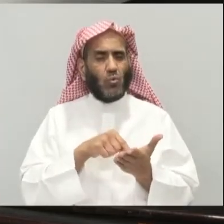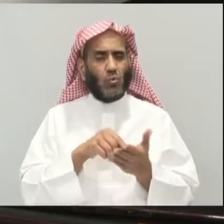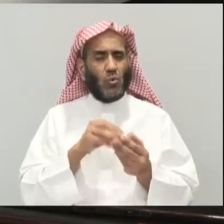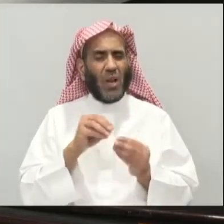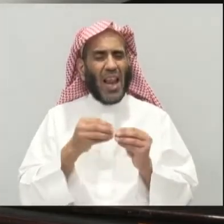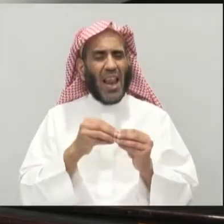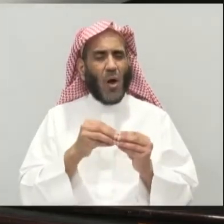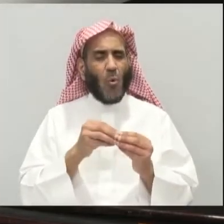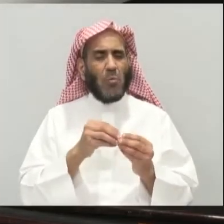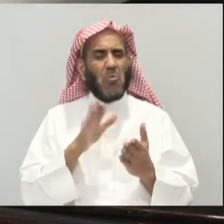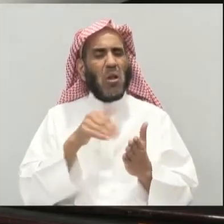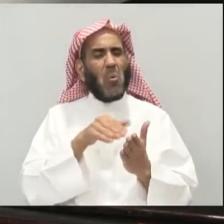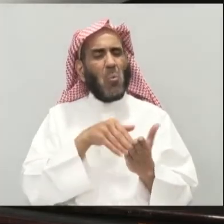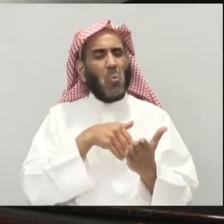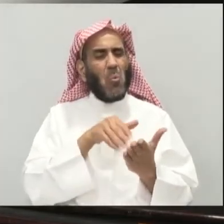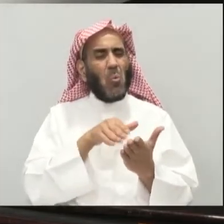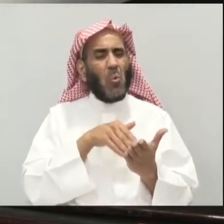هذه طريقه الاطلاع